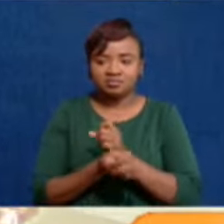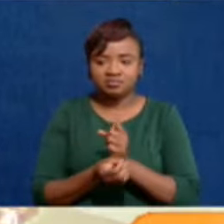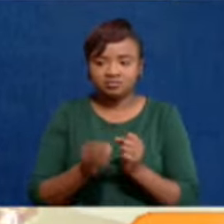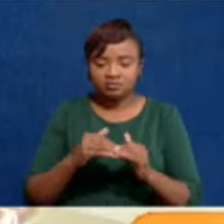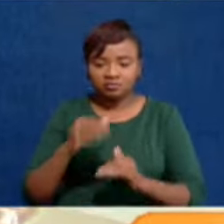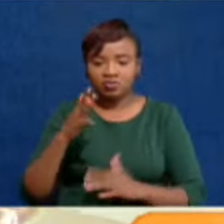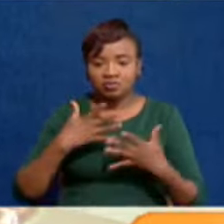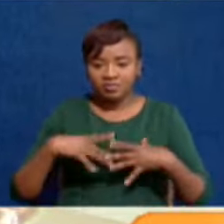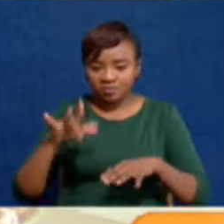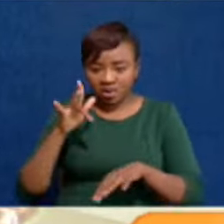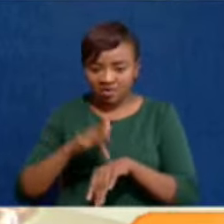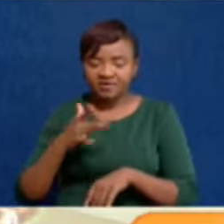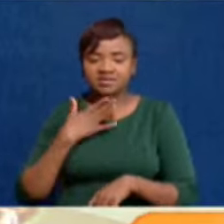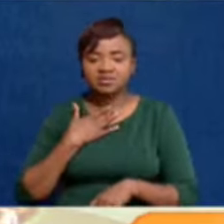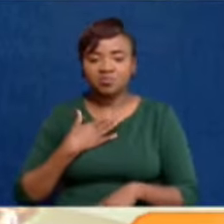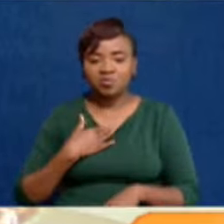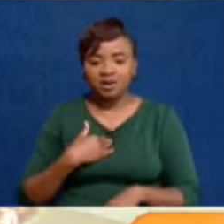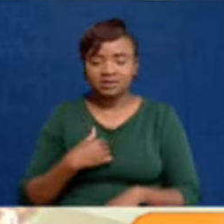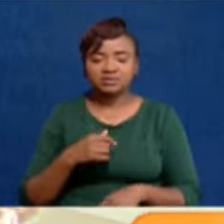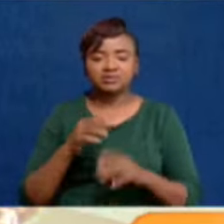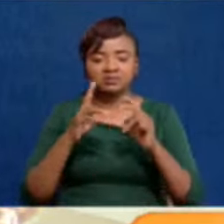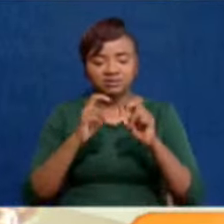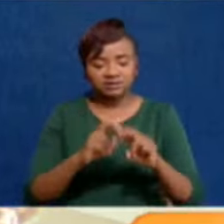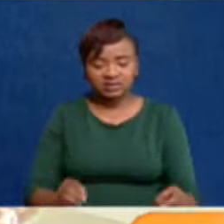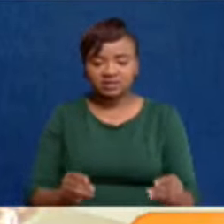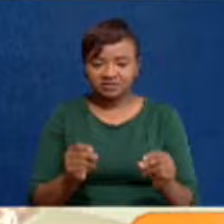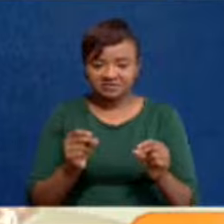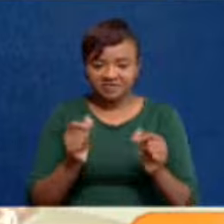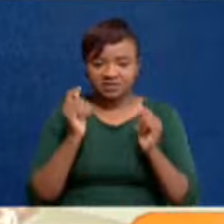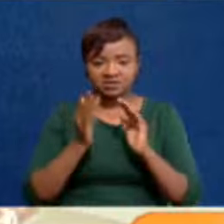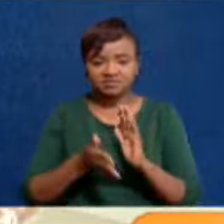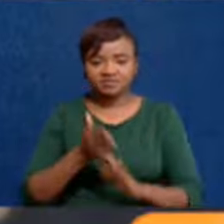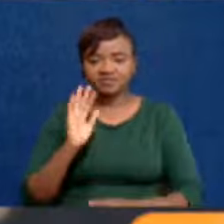walioathirika wanataka uchunguzi uharakishwe.